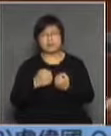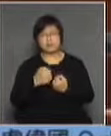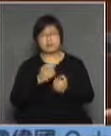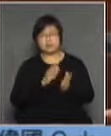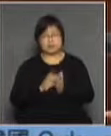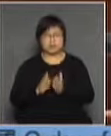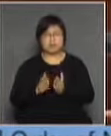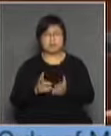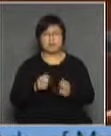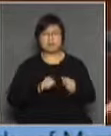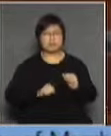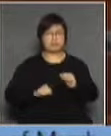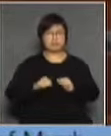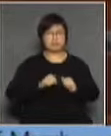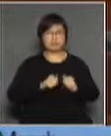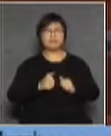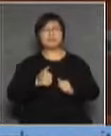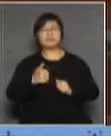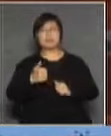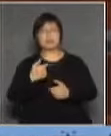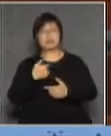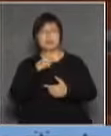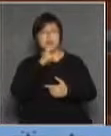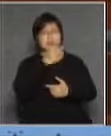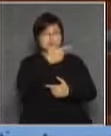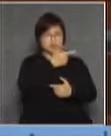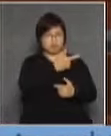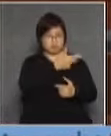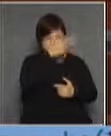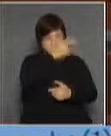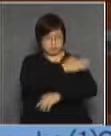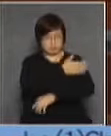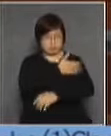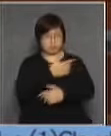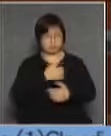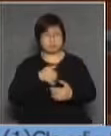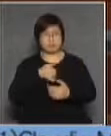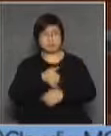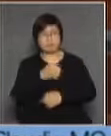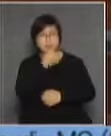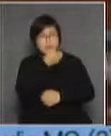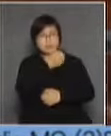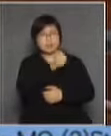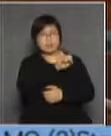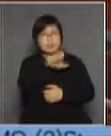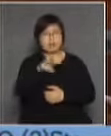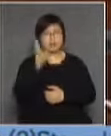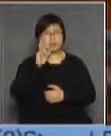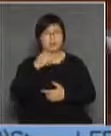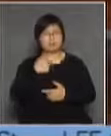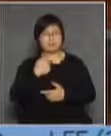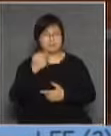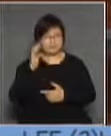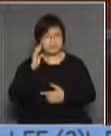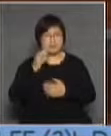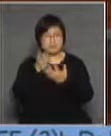姿態咧就好高嘅。啊，好多個司局長多次出嚟面對傳媒咧，即係就好似好認真，好似好積